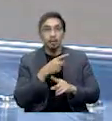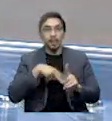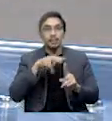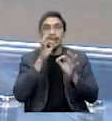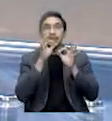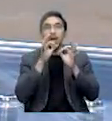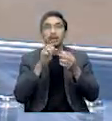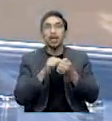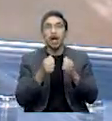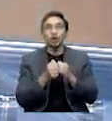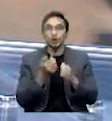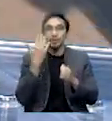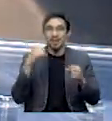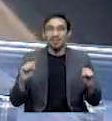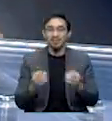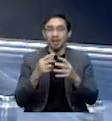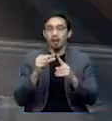yang terjadi di Pulau Gadung tersebut.